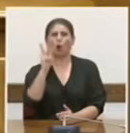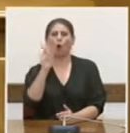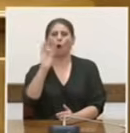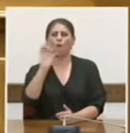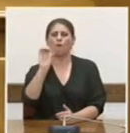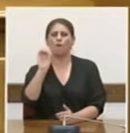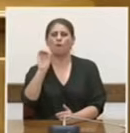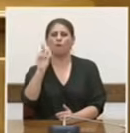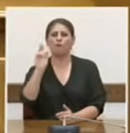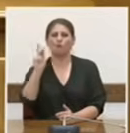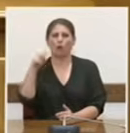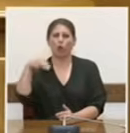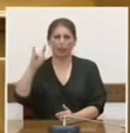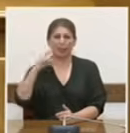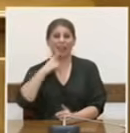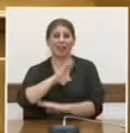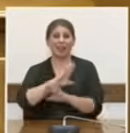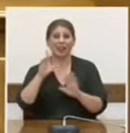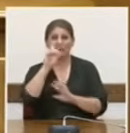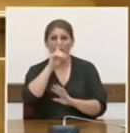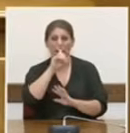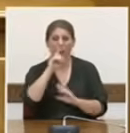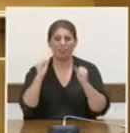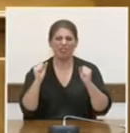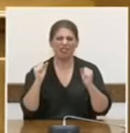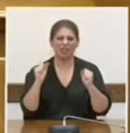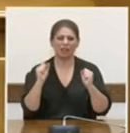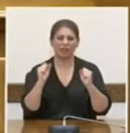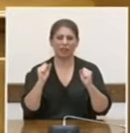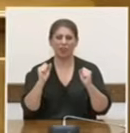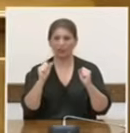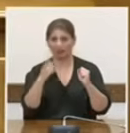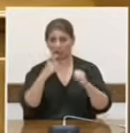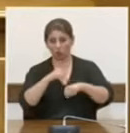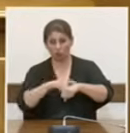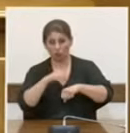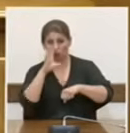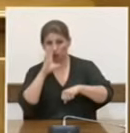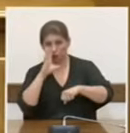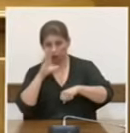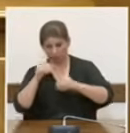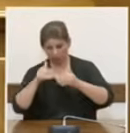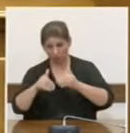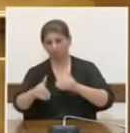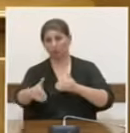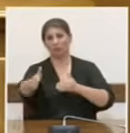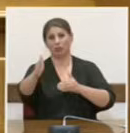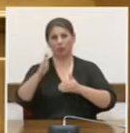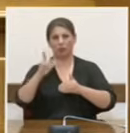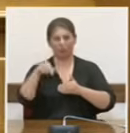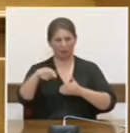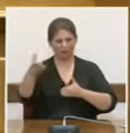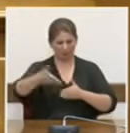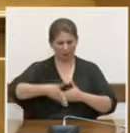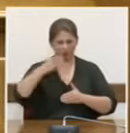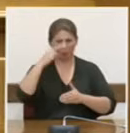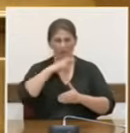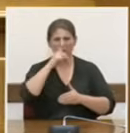χρόνο. Πόσα ψέματα να αντέξουμε πραγματικά από έναν Έλληνα πρωθυπουργό, ο οποίος ήρθε εδώ, όχι απλά ψευδόμενος, όχι